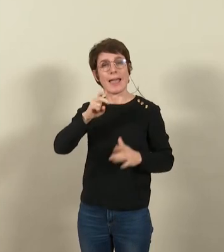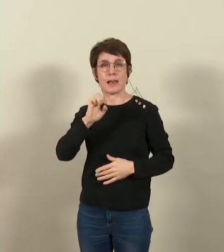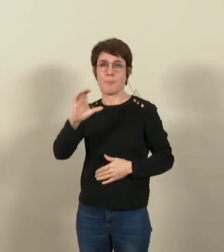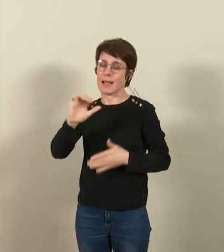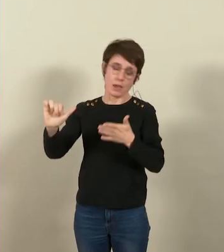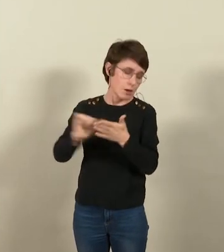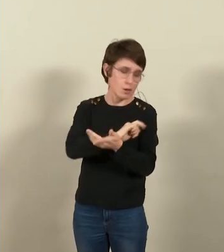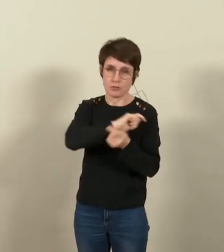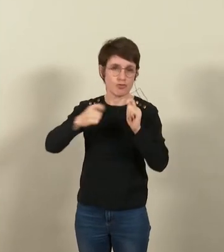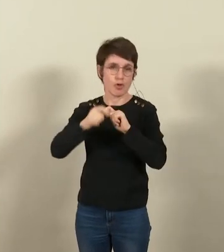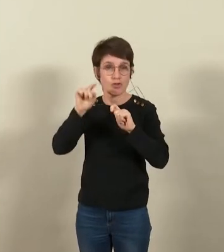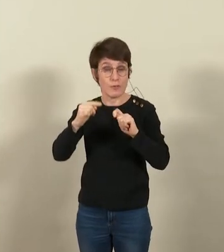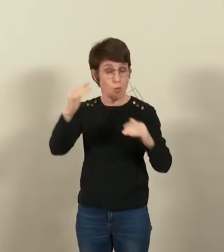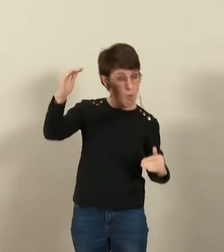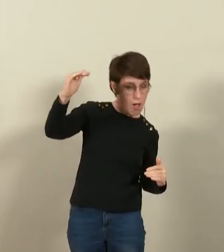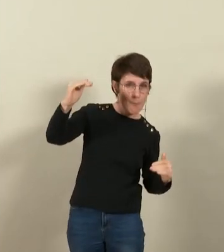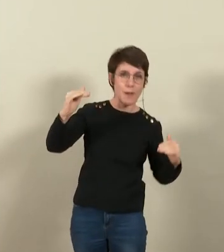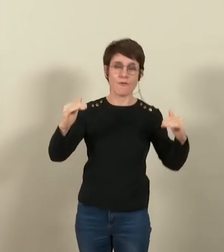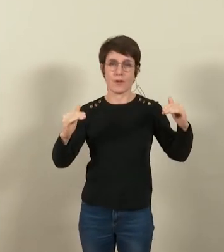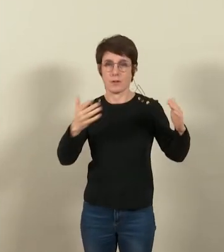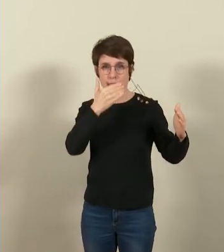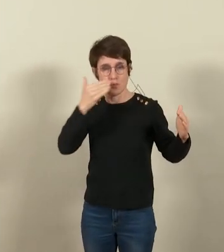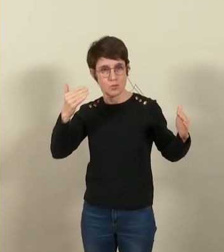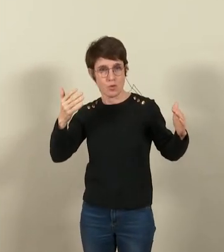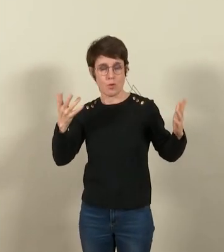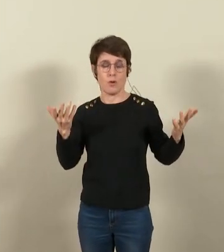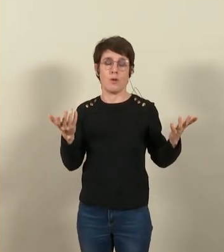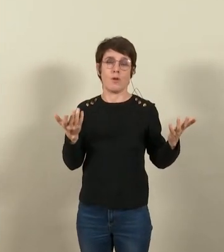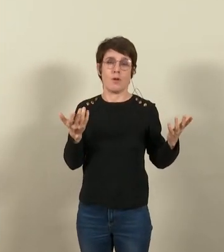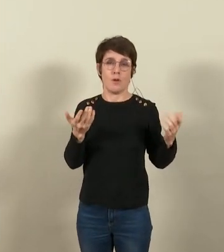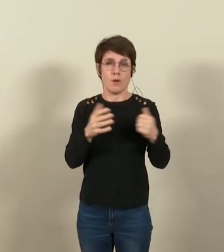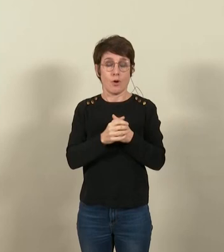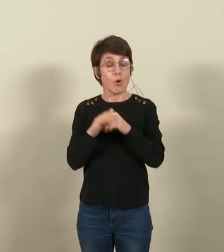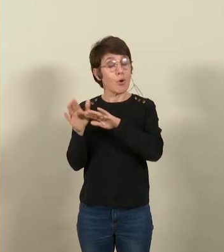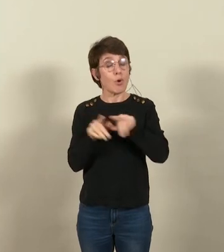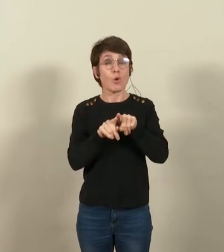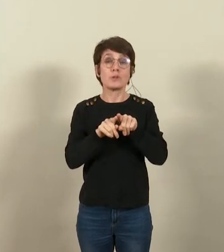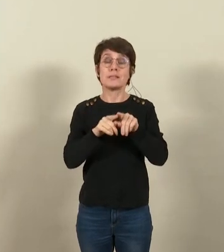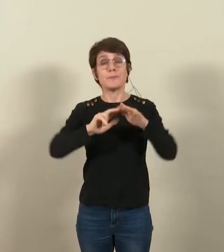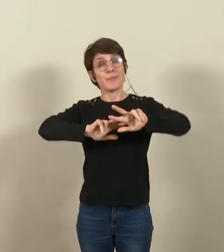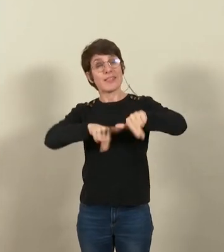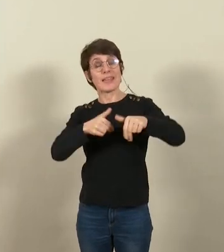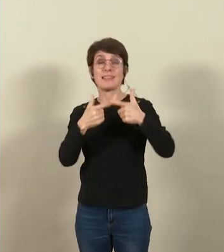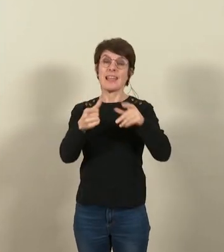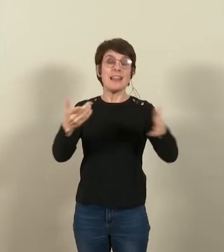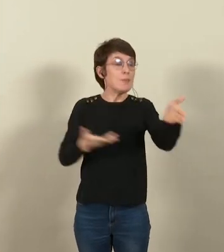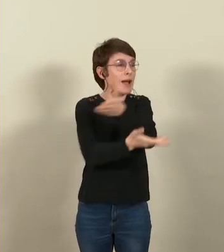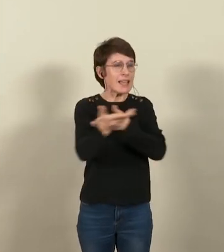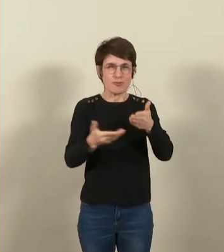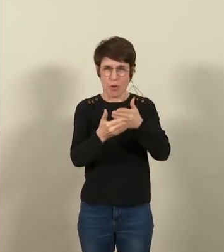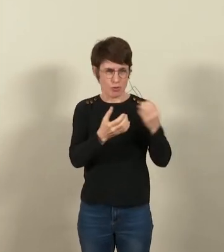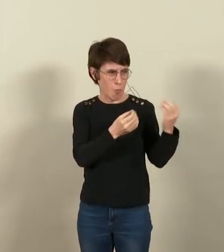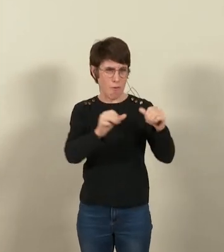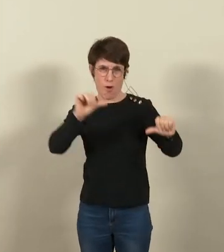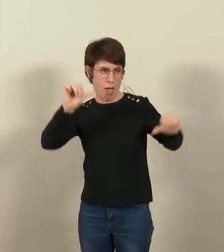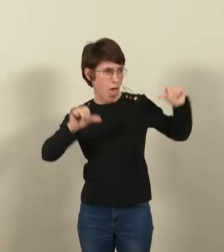corrigent les inégalités plutôt que de les accroître de mettre fin également au traité de libre échange qui constitue une concurrence déloyale